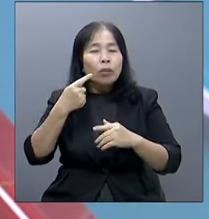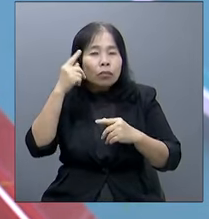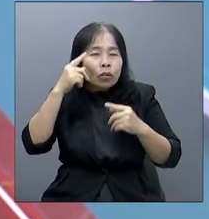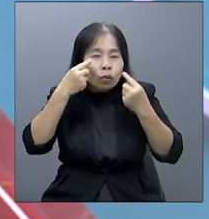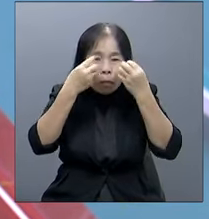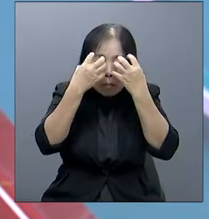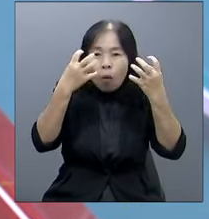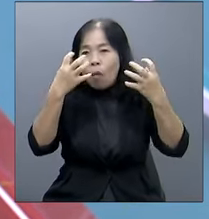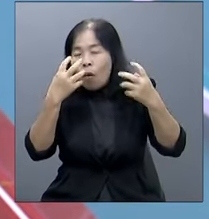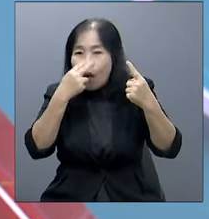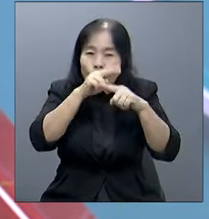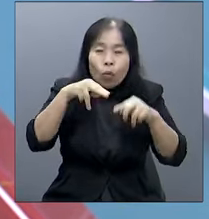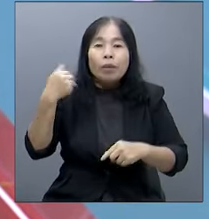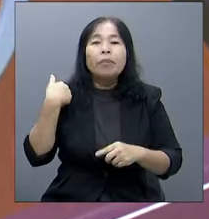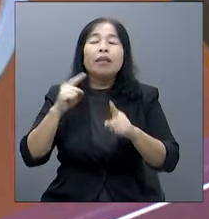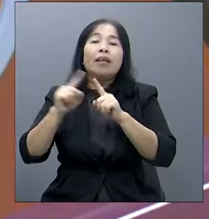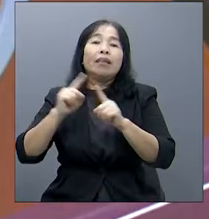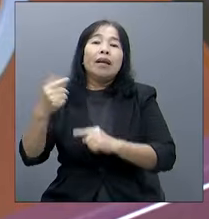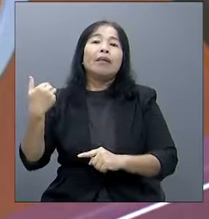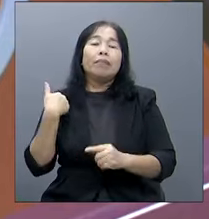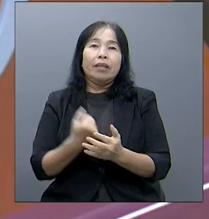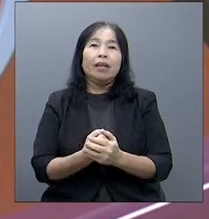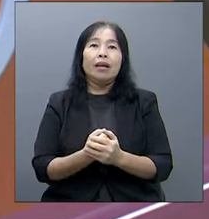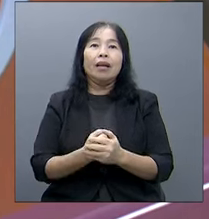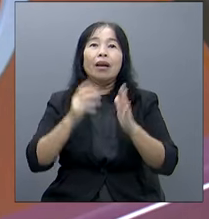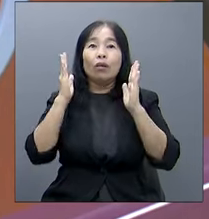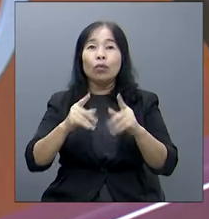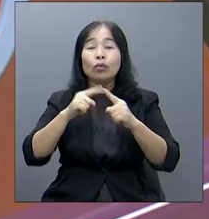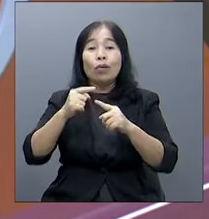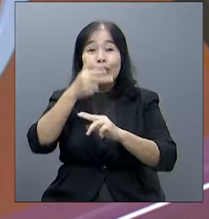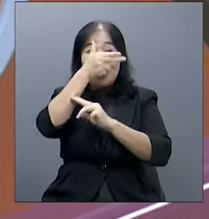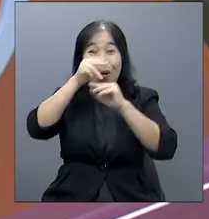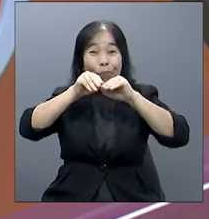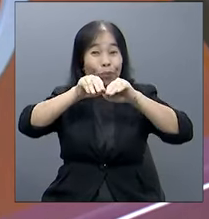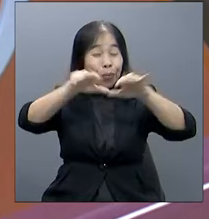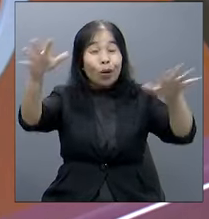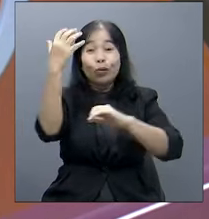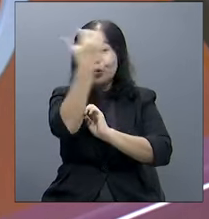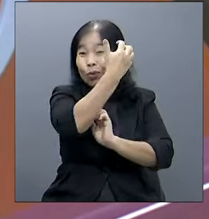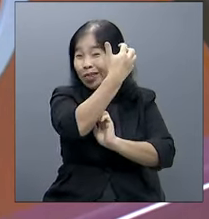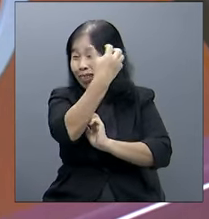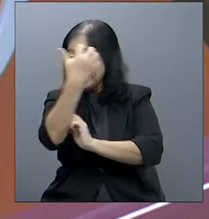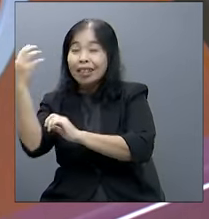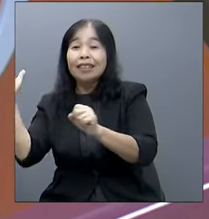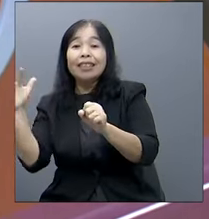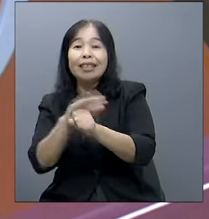ทมแกนี้ไม่วใครกทำไดไม่เหือนกทางเรื่องของท่การถ่ายทาสส lumièreมความ